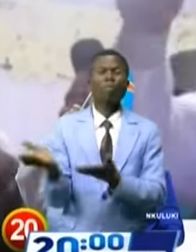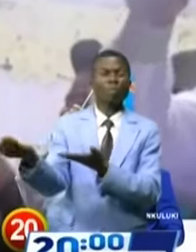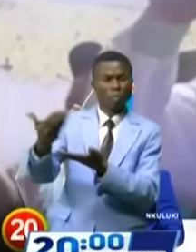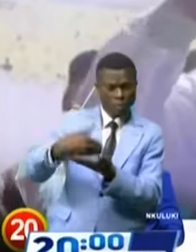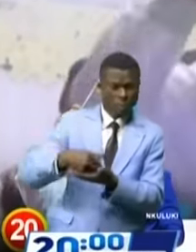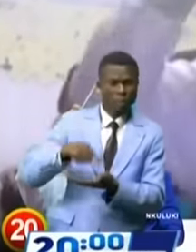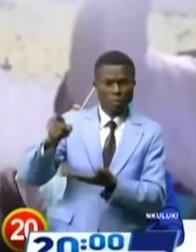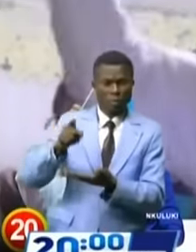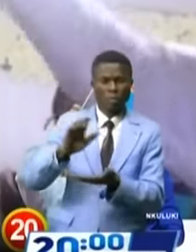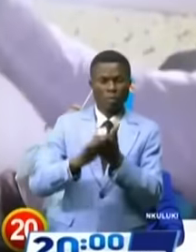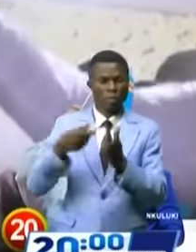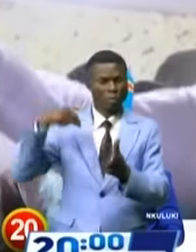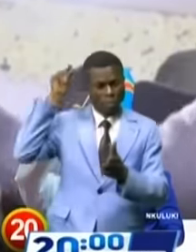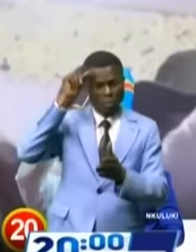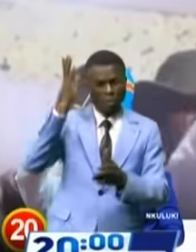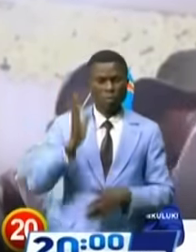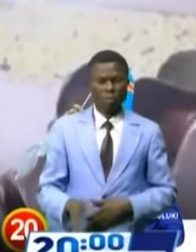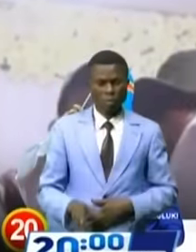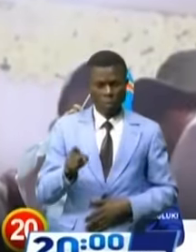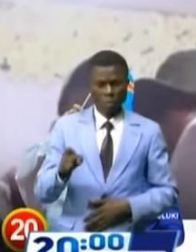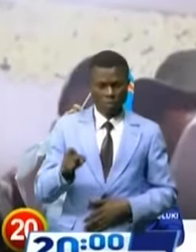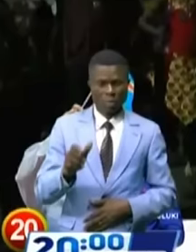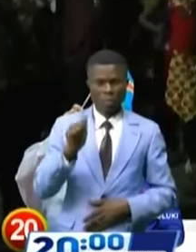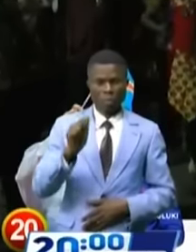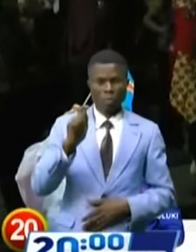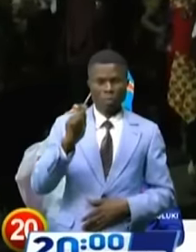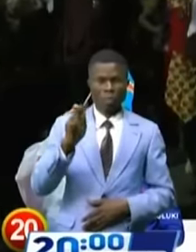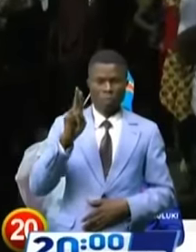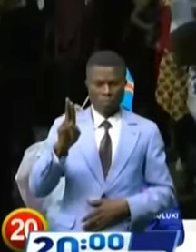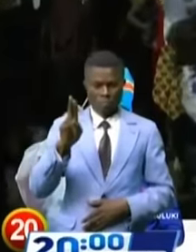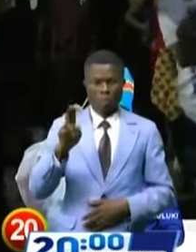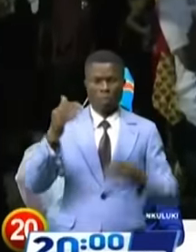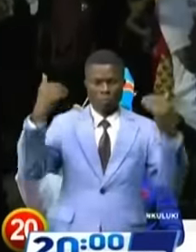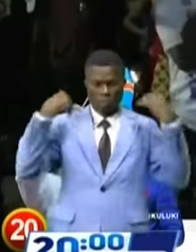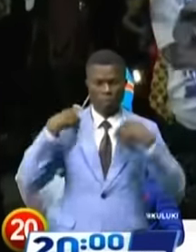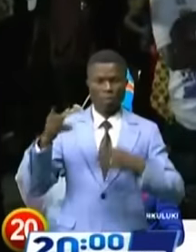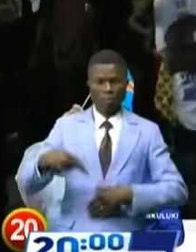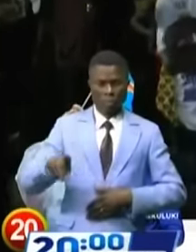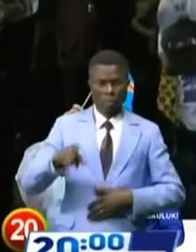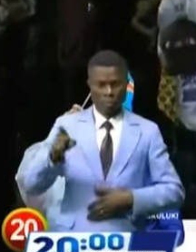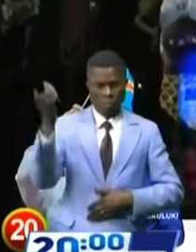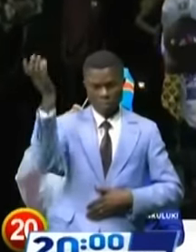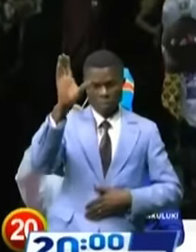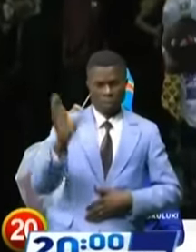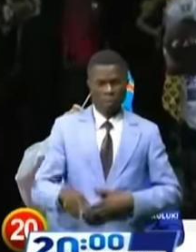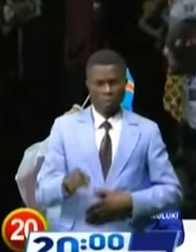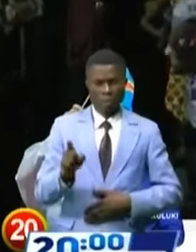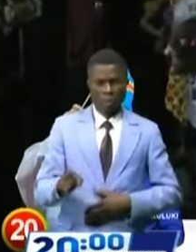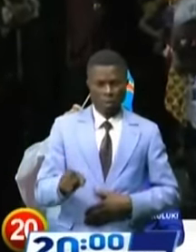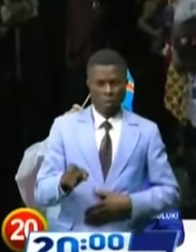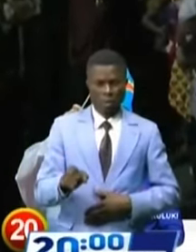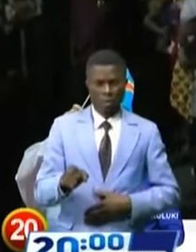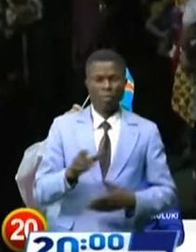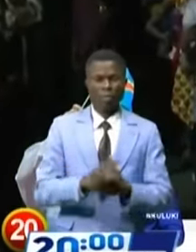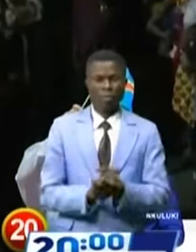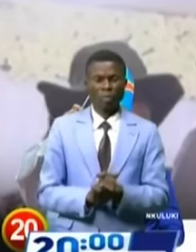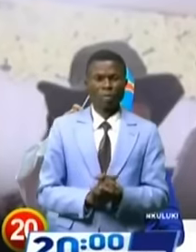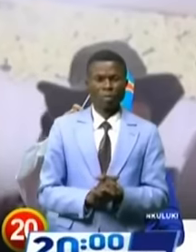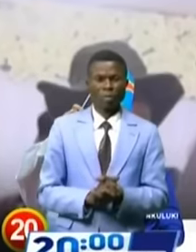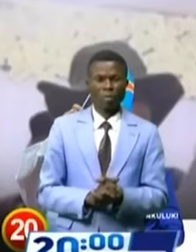Tshisekedi Tshilombo de faire revenir Atou Matubwana à la tête de la province du Congo central.